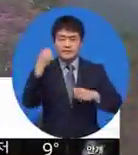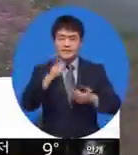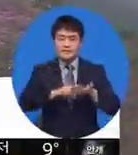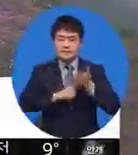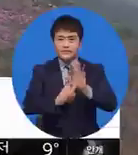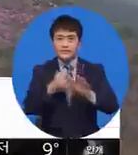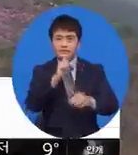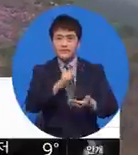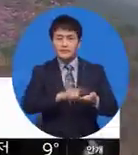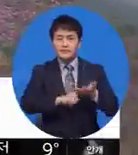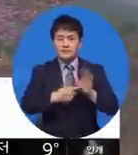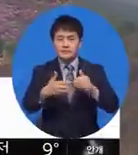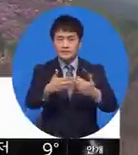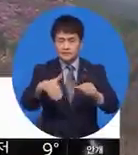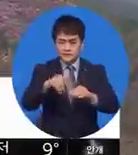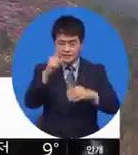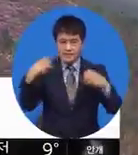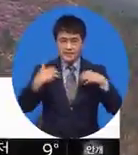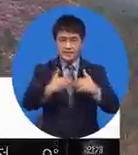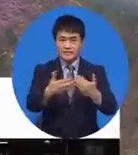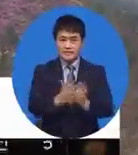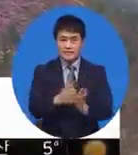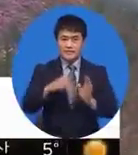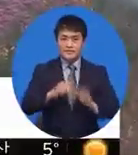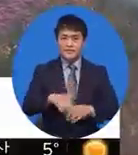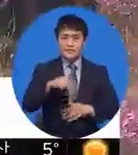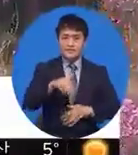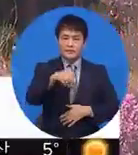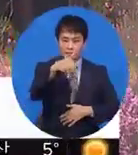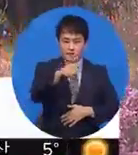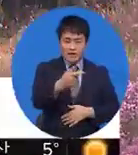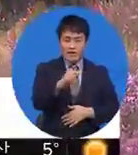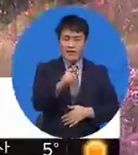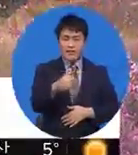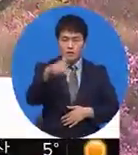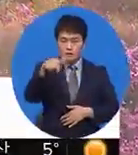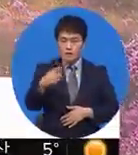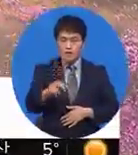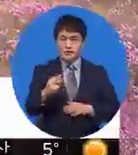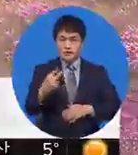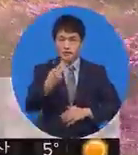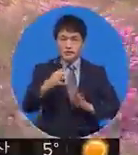예정입니다. 문화체육관광부는 강화군과 공주시를 2018년 올해